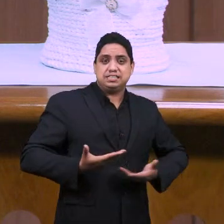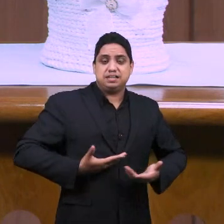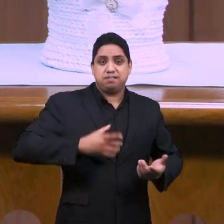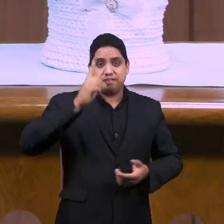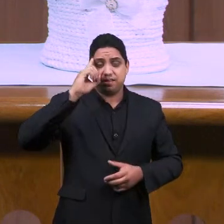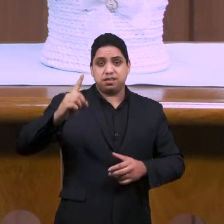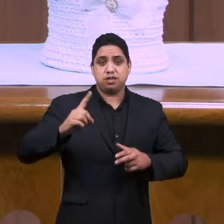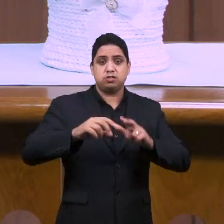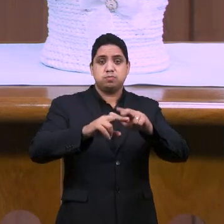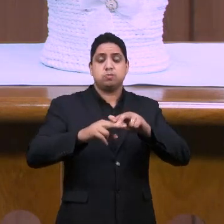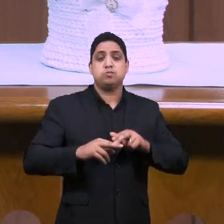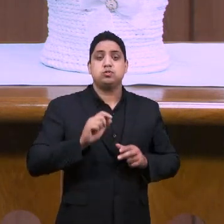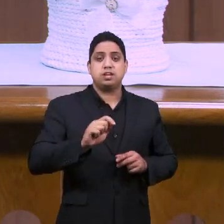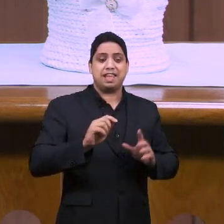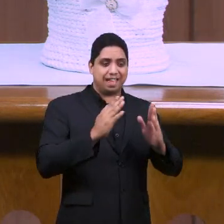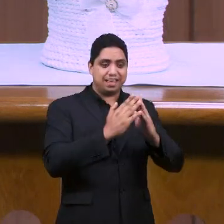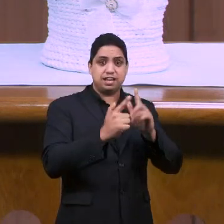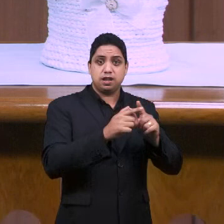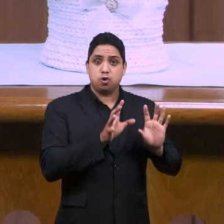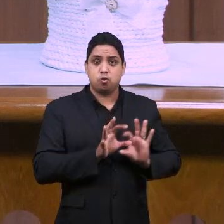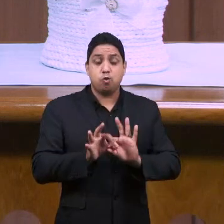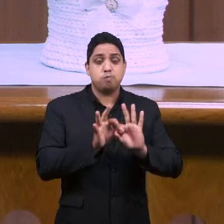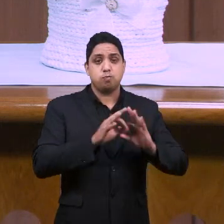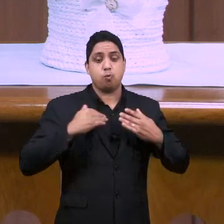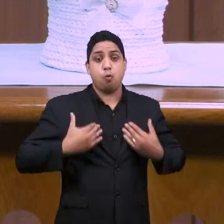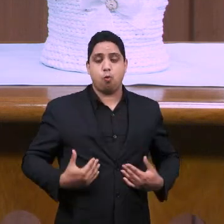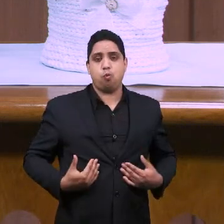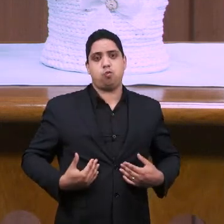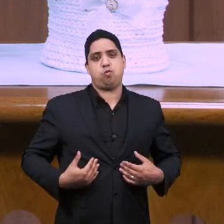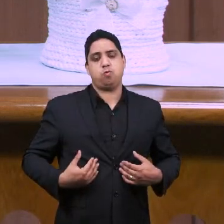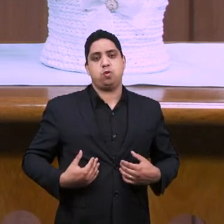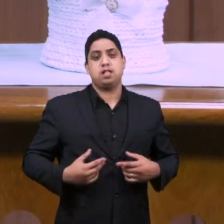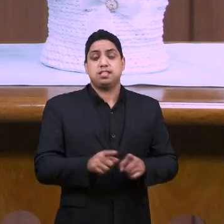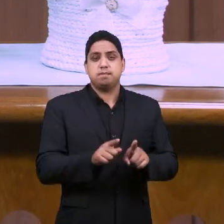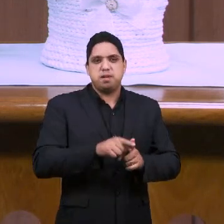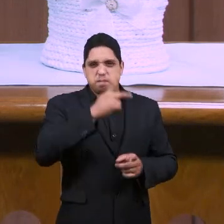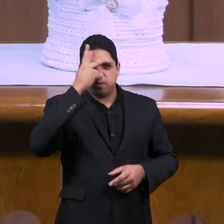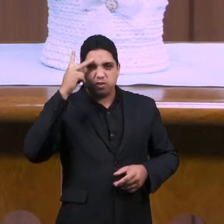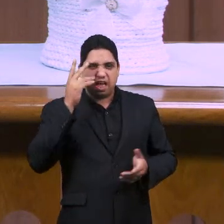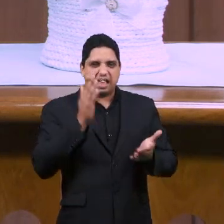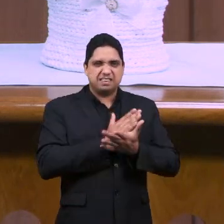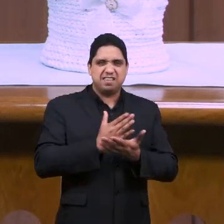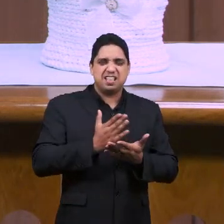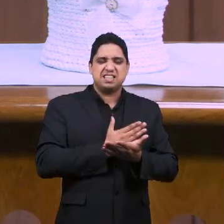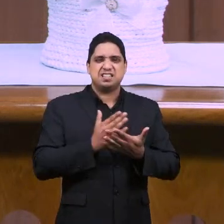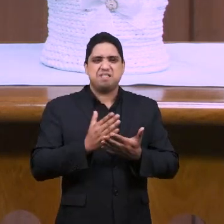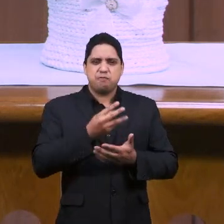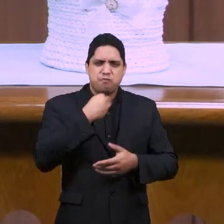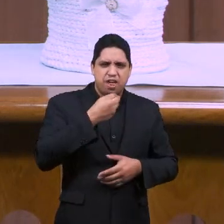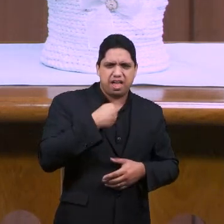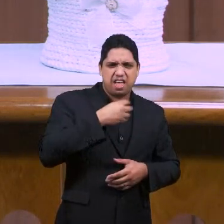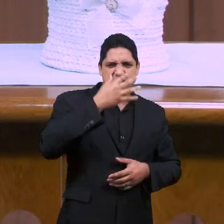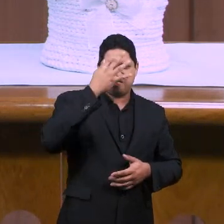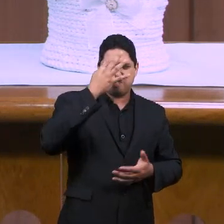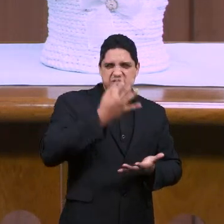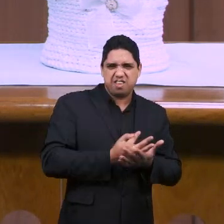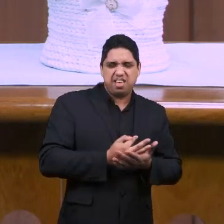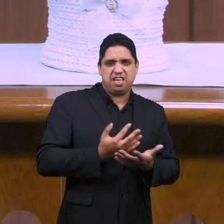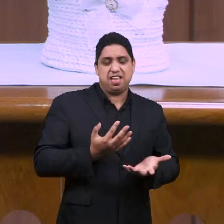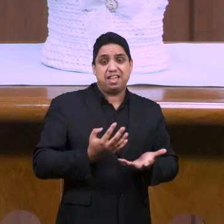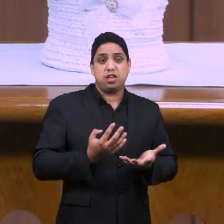sont revenues au troupeau, d'autres qui étaient bien évidemment